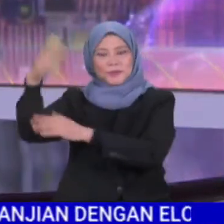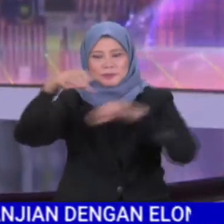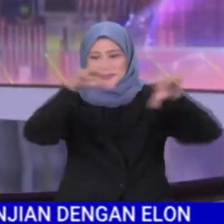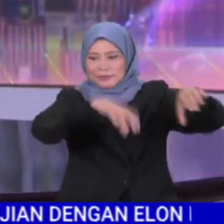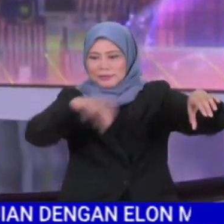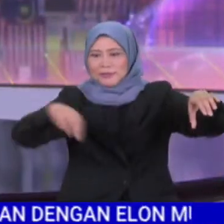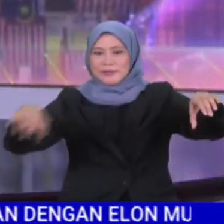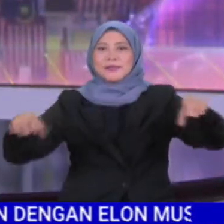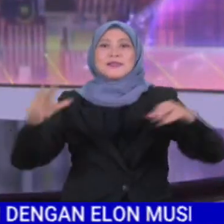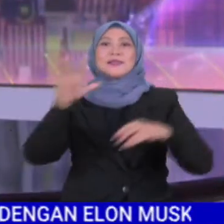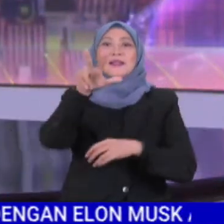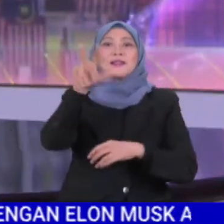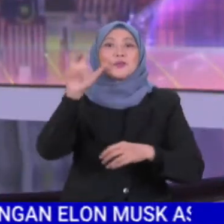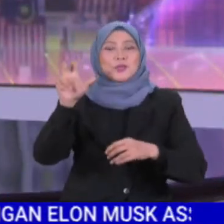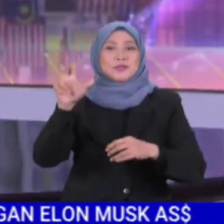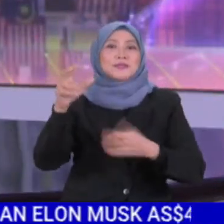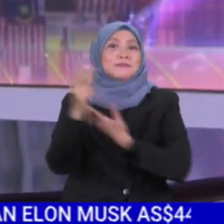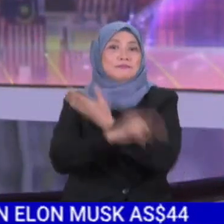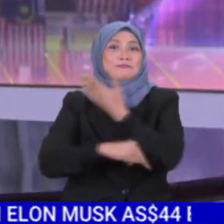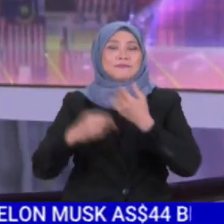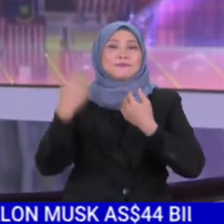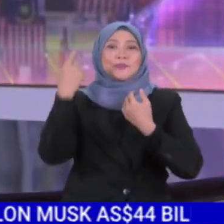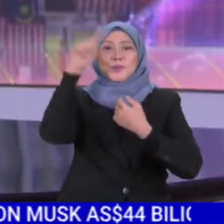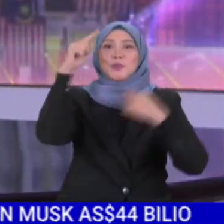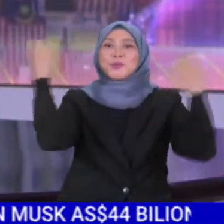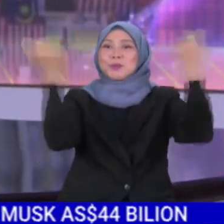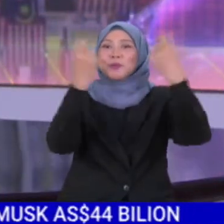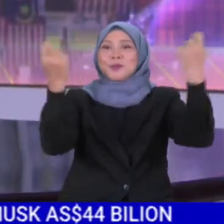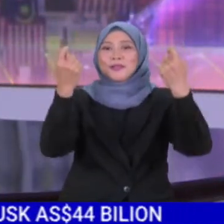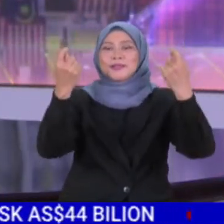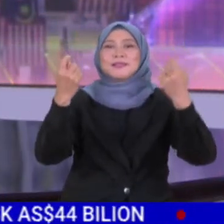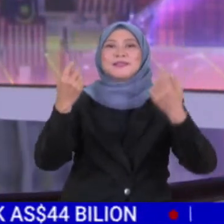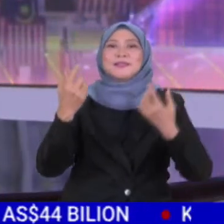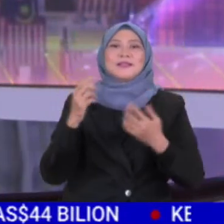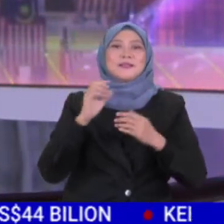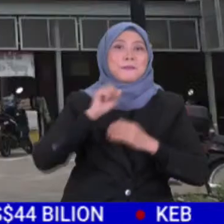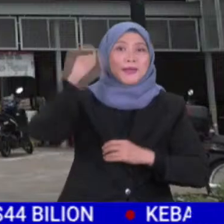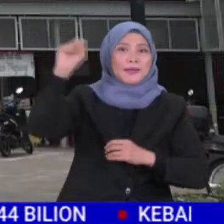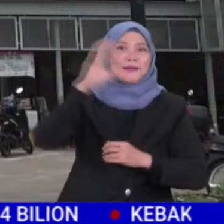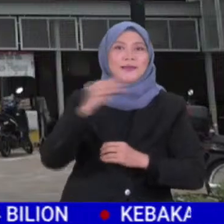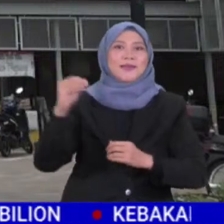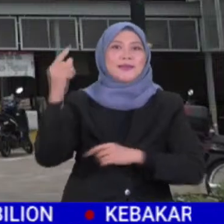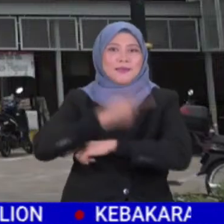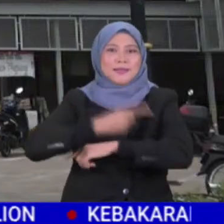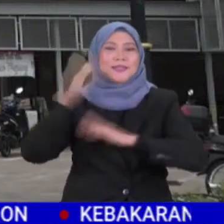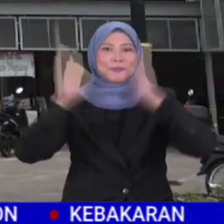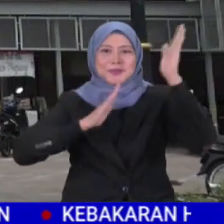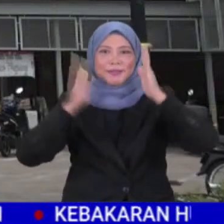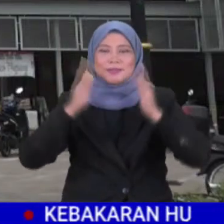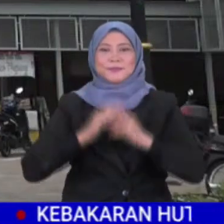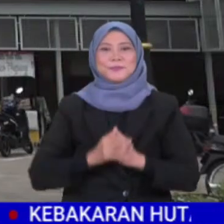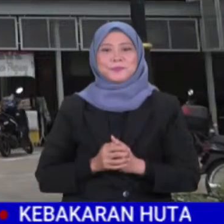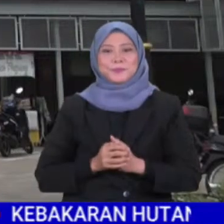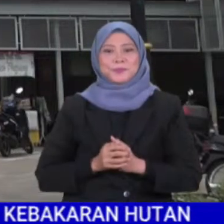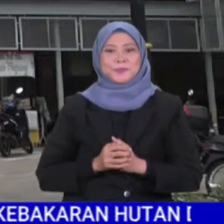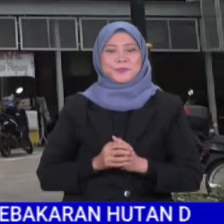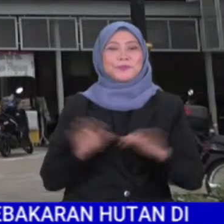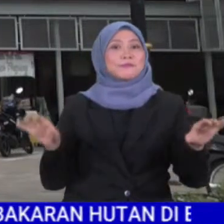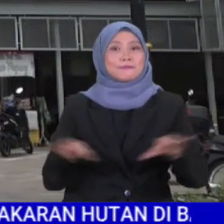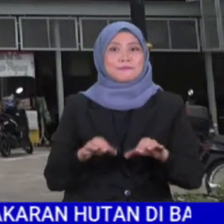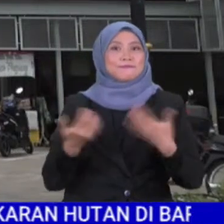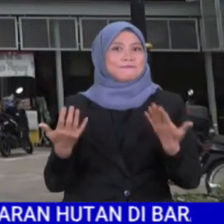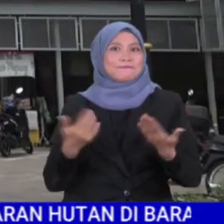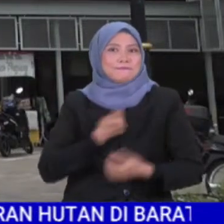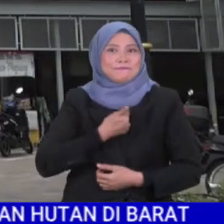dilaksana 300 peniaga sempena sambutan Bulan Kebangsaan dan Hari Malaysia. Usaha menghias kawasan tumpuan pengunjung itu dilakukan menerusi